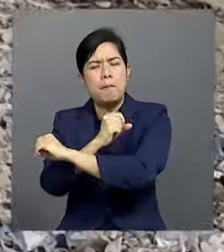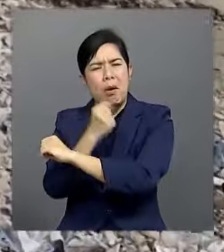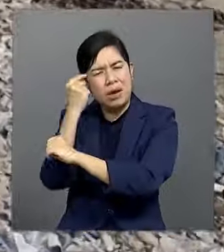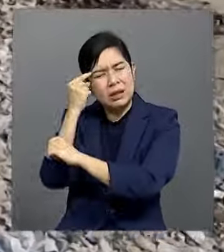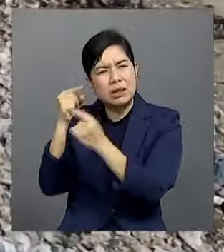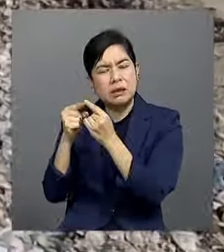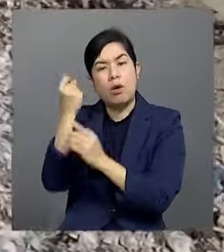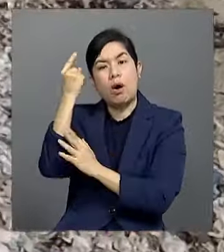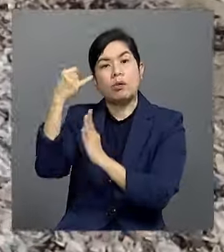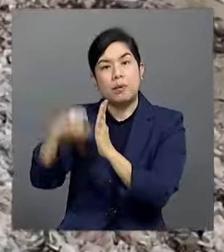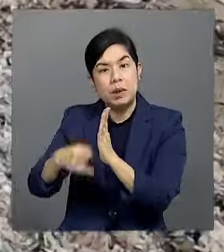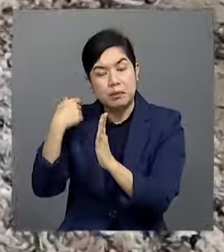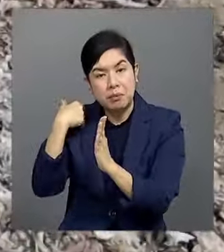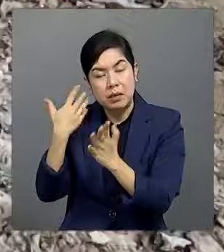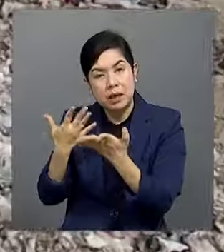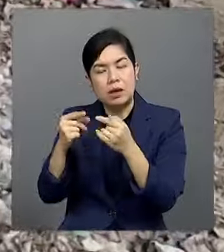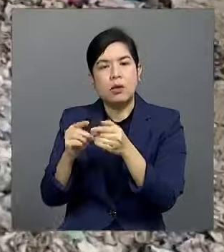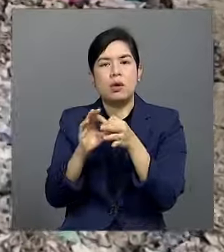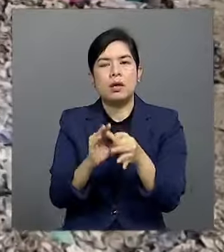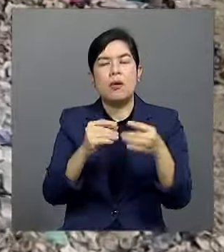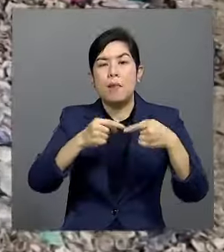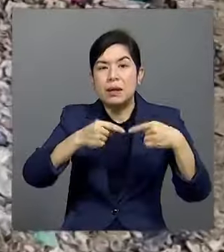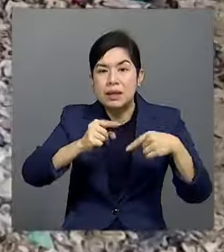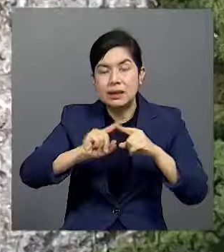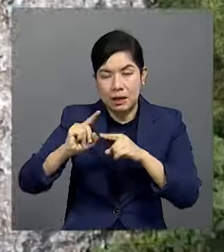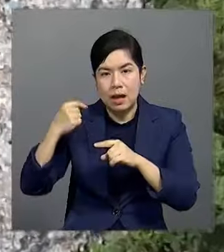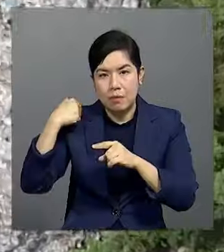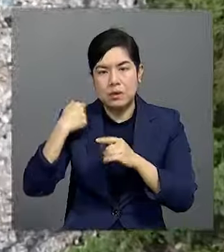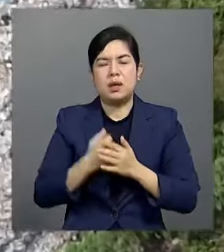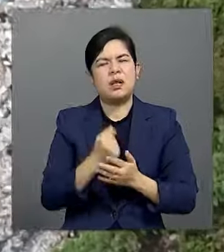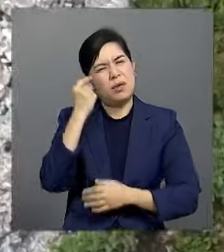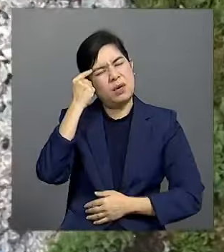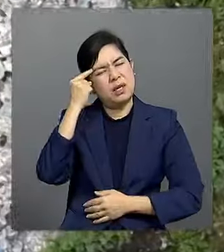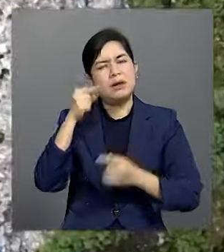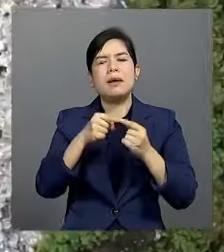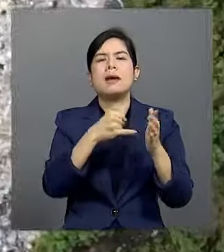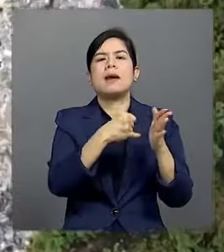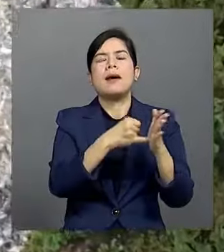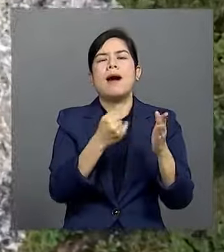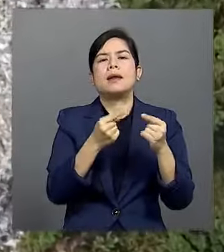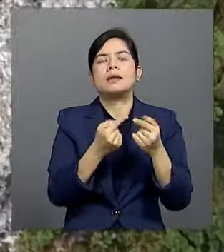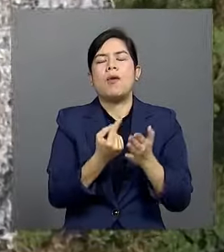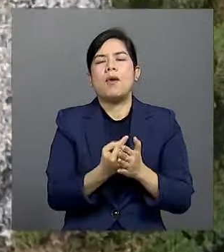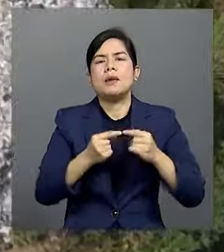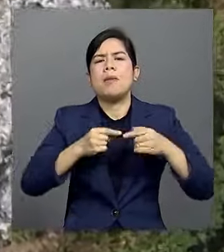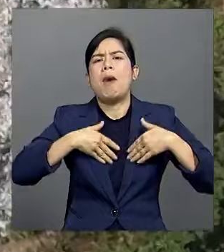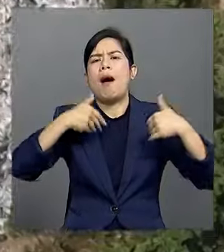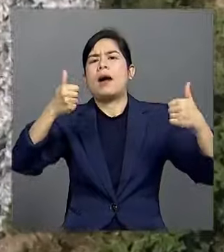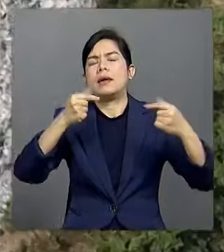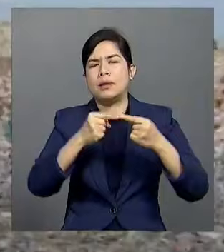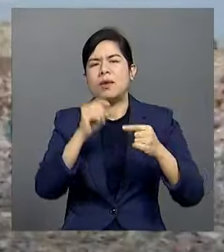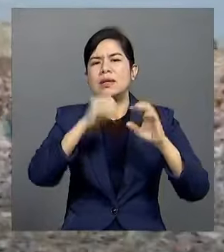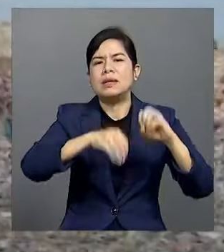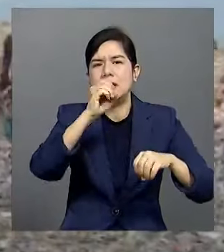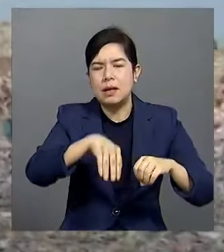วมไปถึงความต้องการความสะดวกสบายและไม่คำนึงถึงผลกระทบต่อสิ่งแวดล้อมของผู้บริโภคอย่างเรา